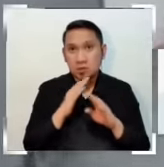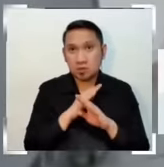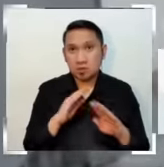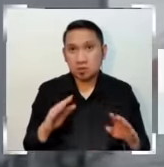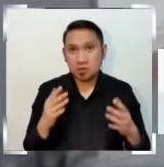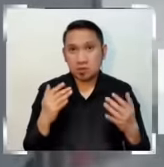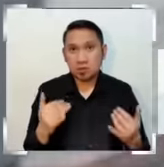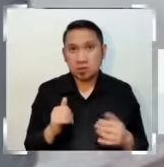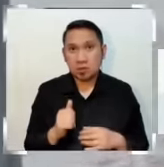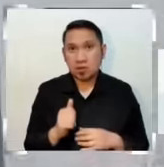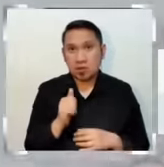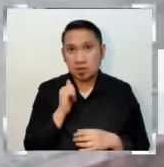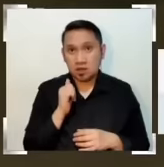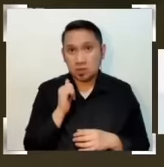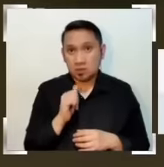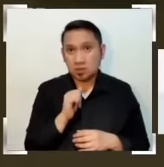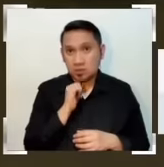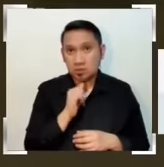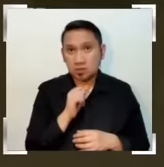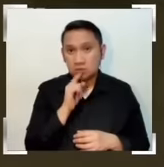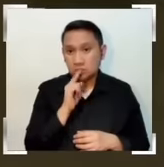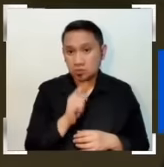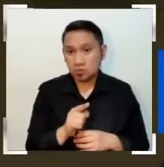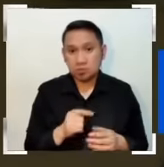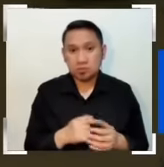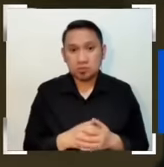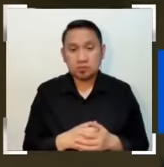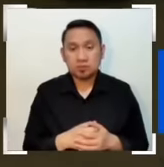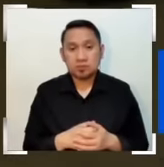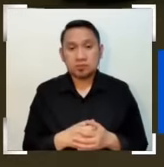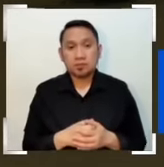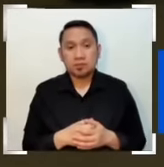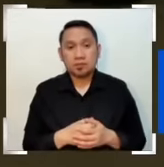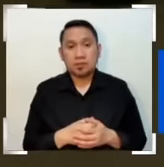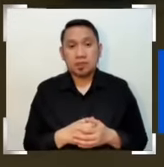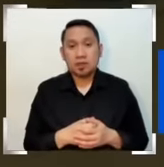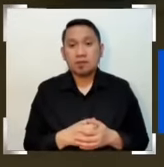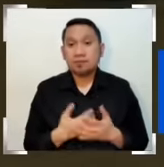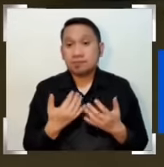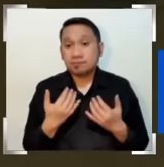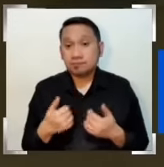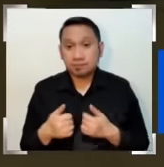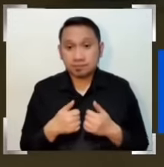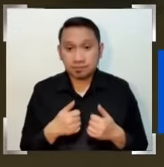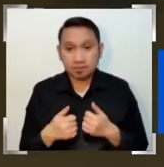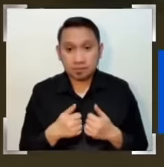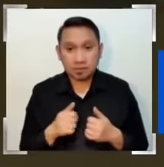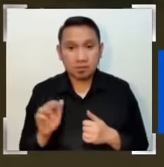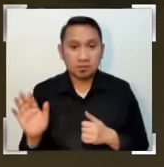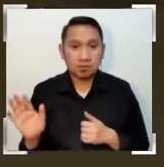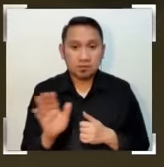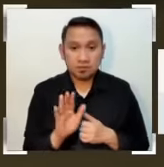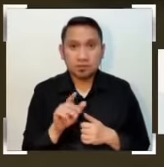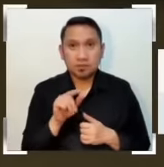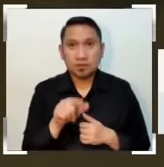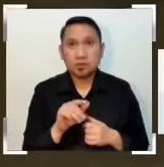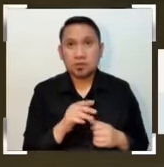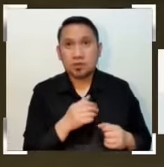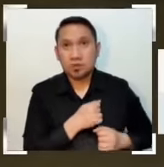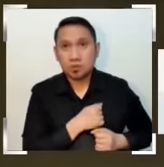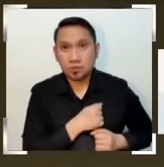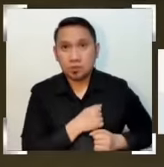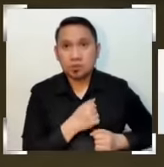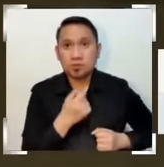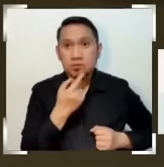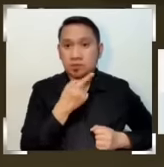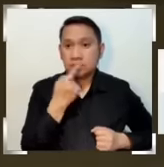nilang magpakasiguro. Sa ngayon, ang kakumpetensya natin yung kanilang armed forces eh. Kasi maraming